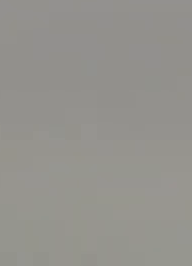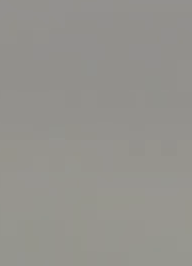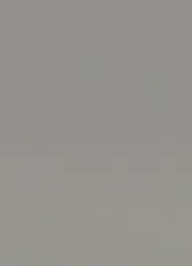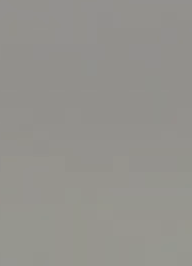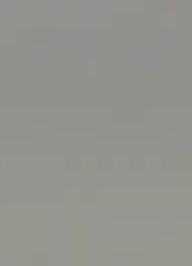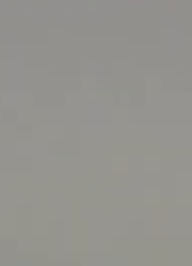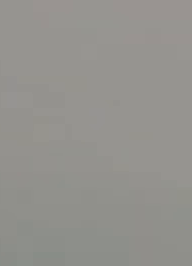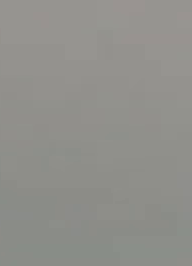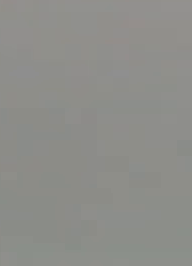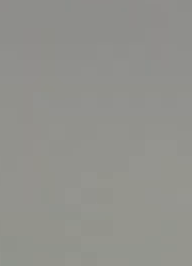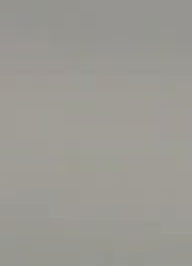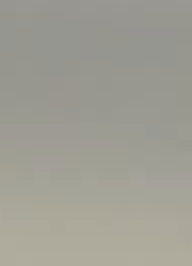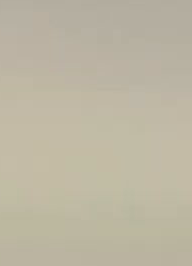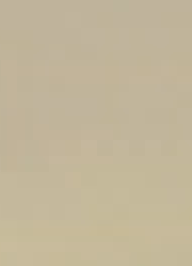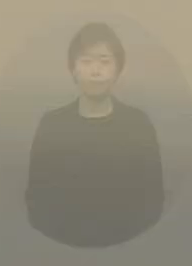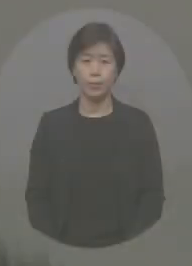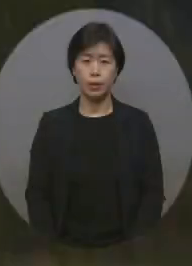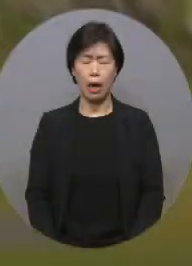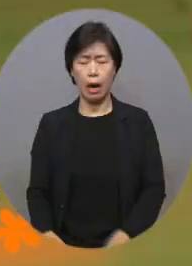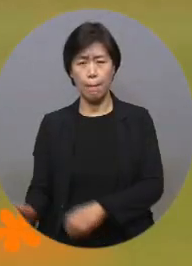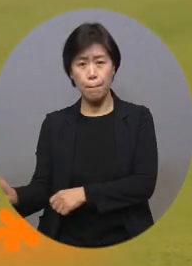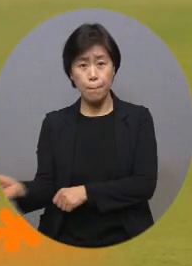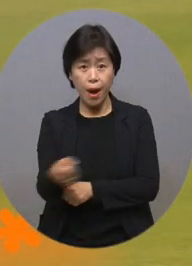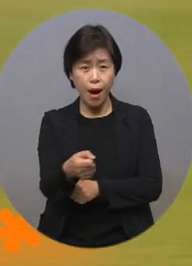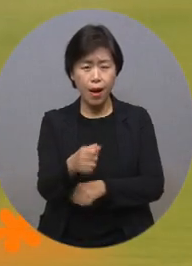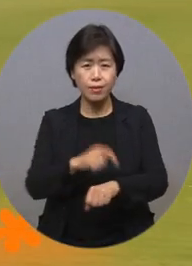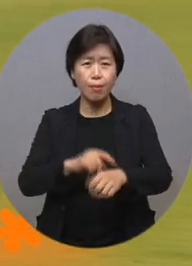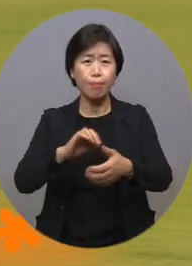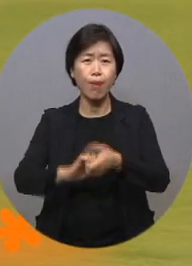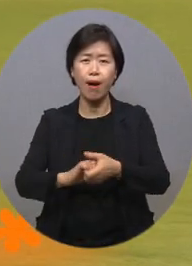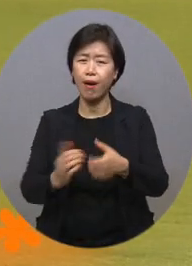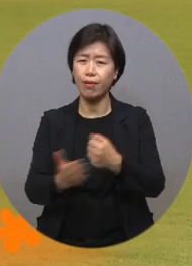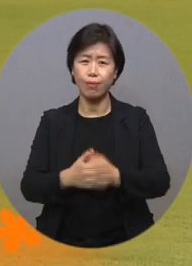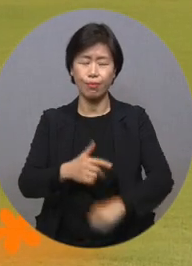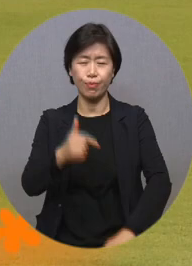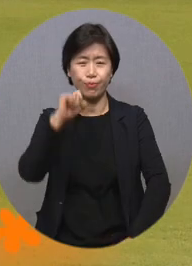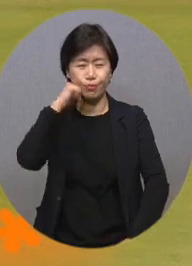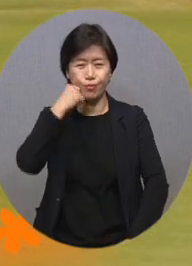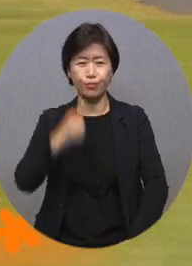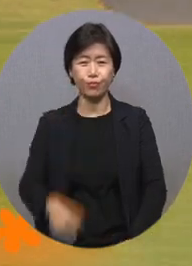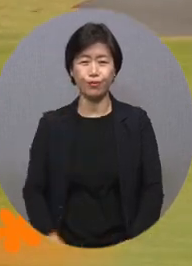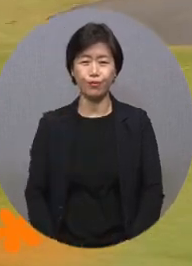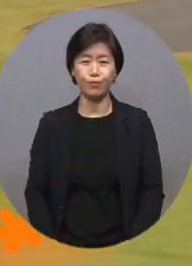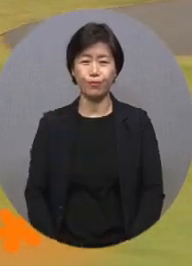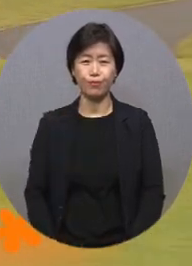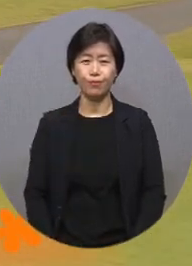아, 이거 너무 어렵다.